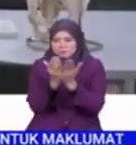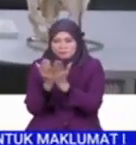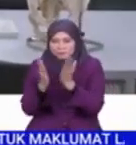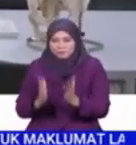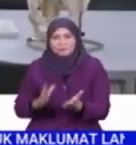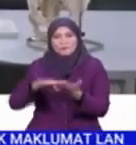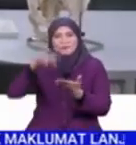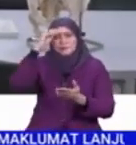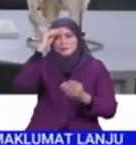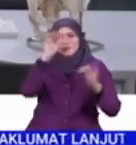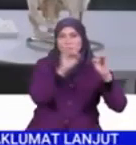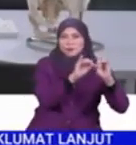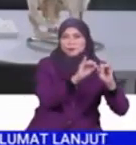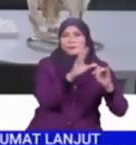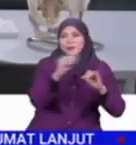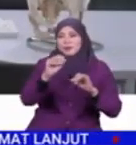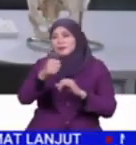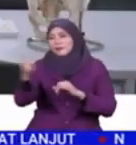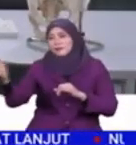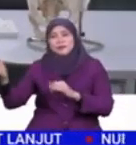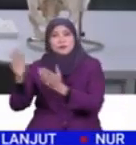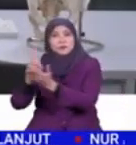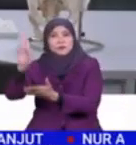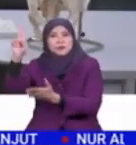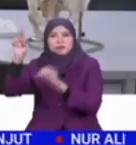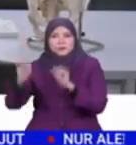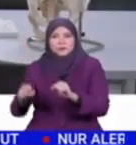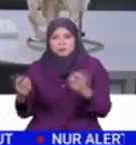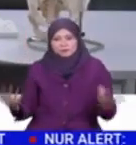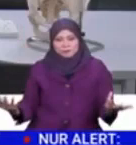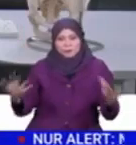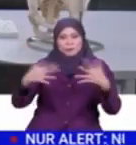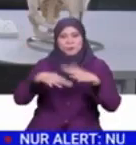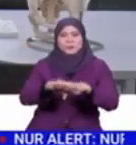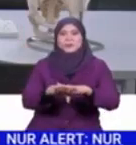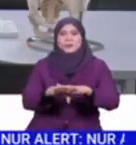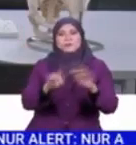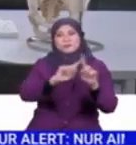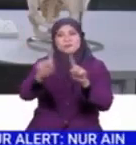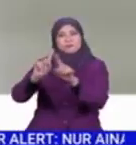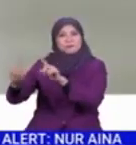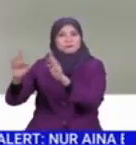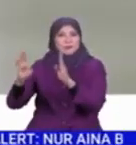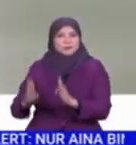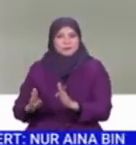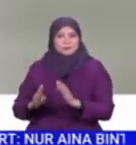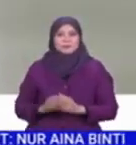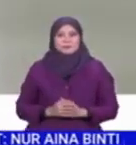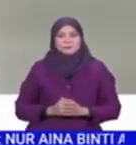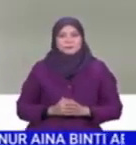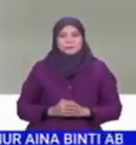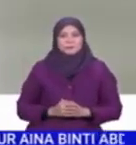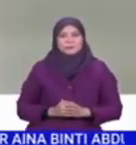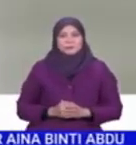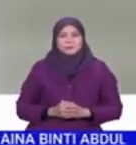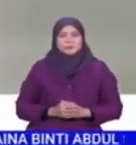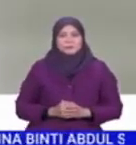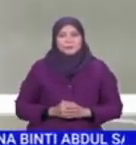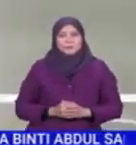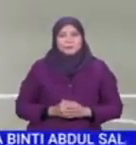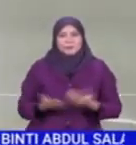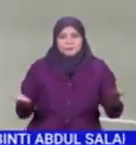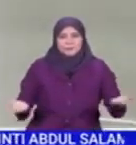perubatan di usim malah faculty lain selain dapat mengintegrasikan penuntut berbilang kaum di sini kita